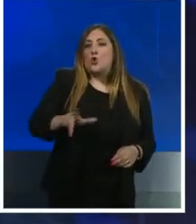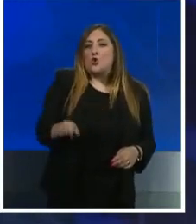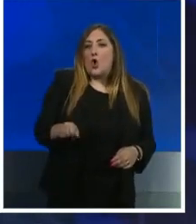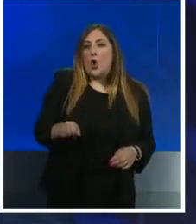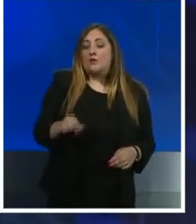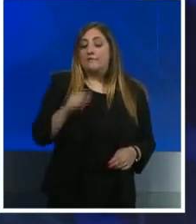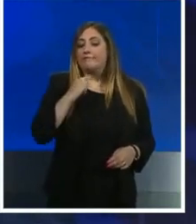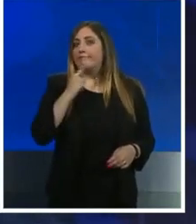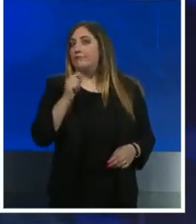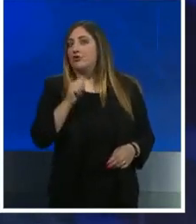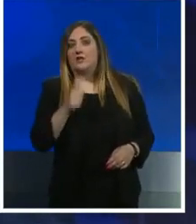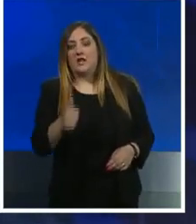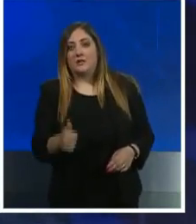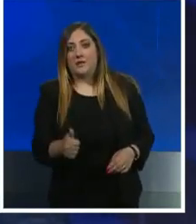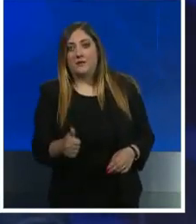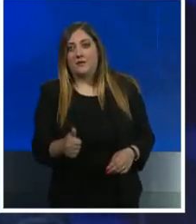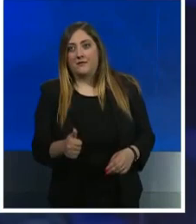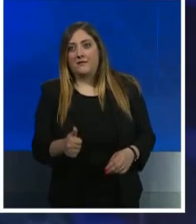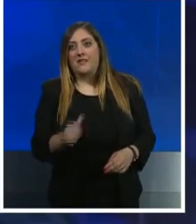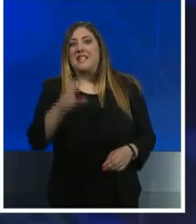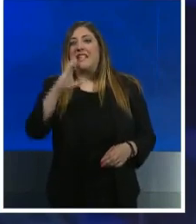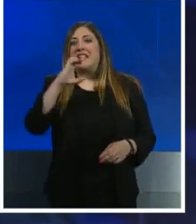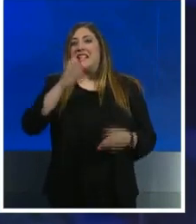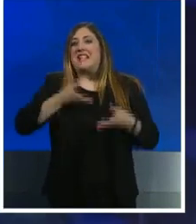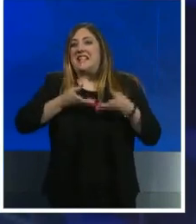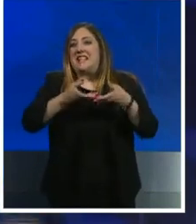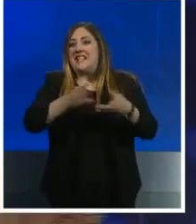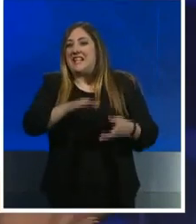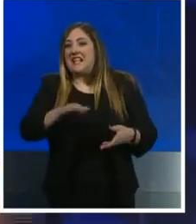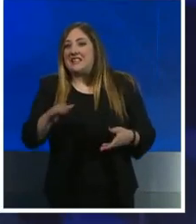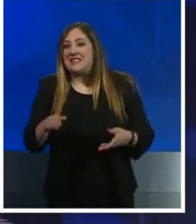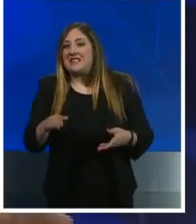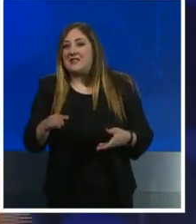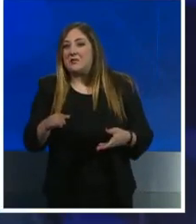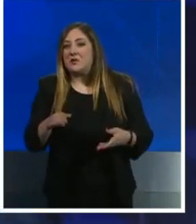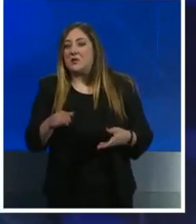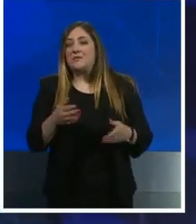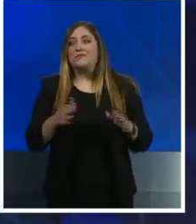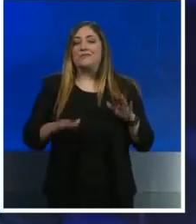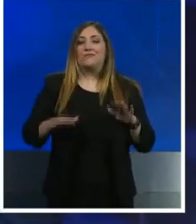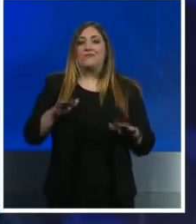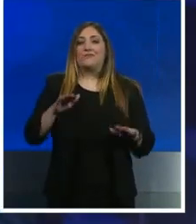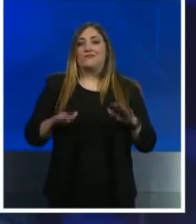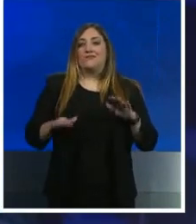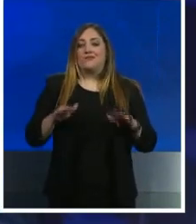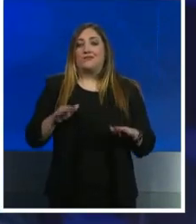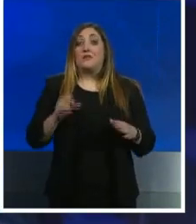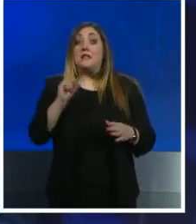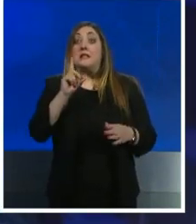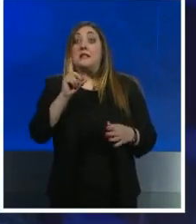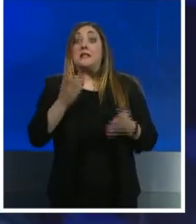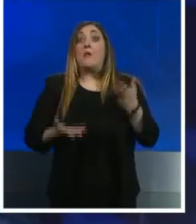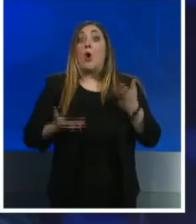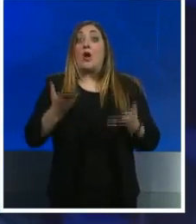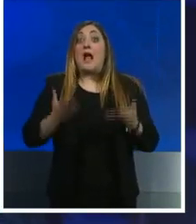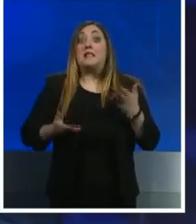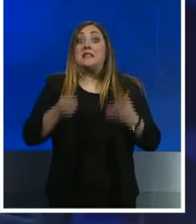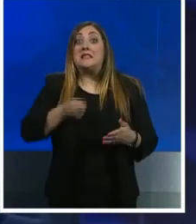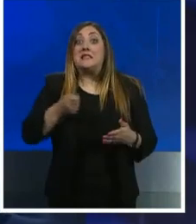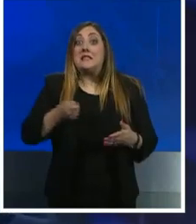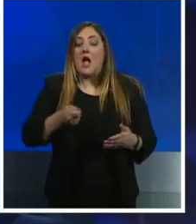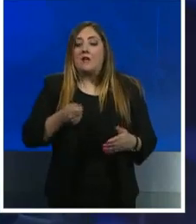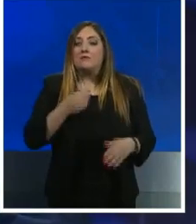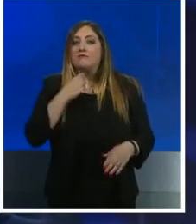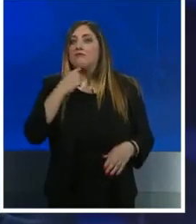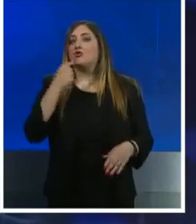sentejlu rajna ġara fl-elezzjoni. Demokrazija għarana wek. Kapit ta' partiti, fejn huma partiti l-kbar, fejn huma partiti